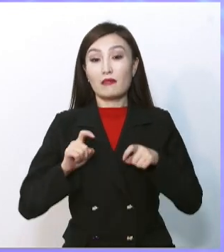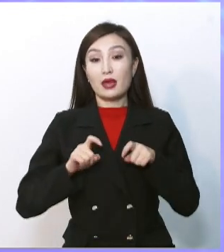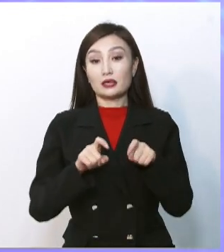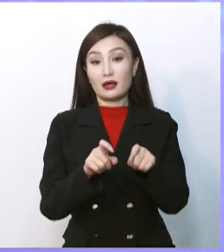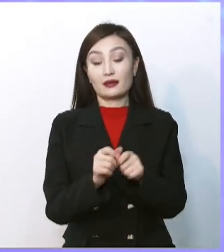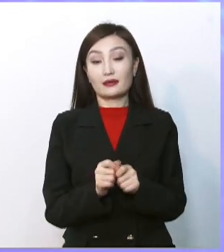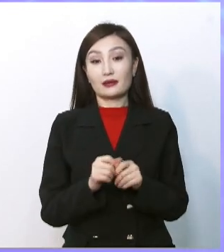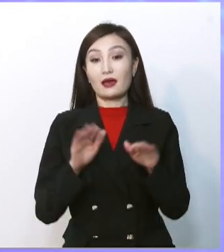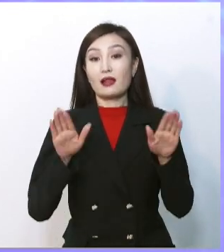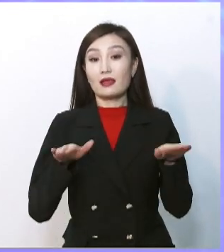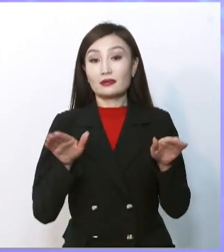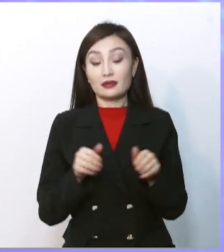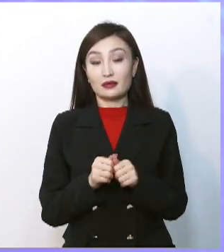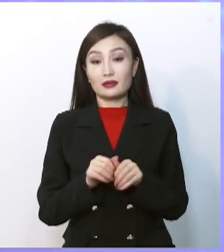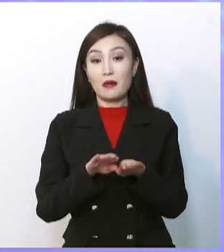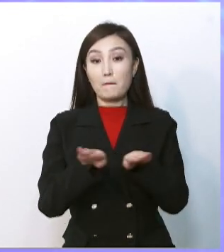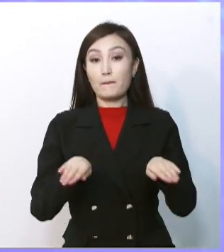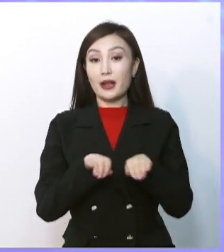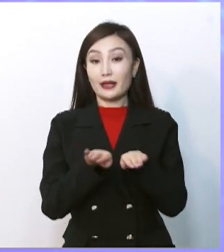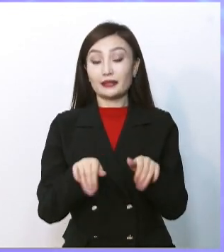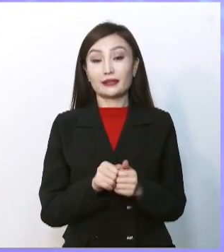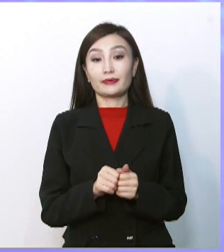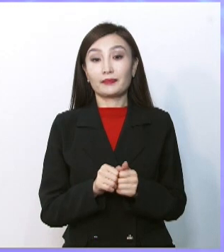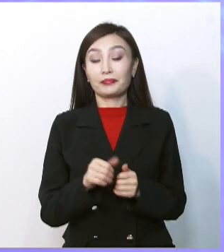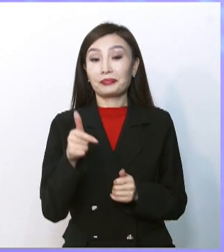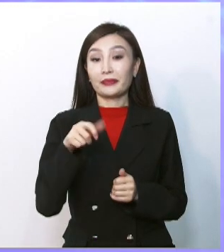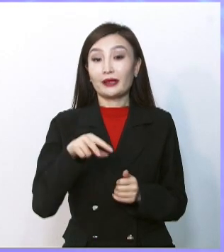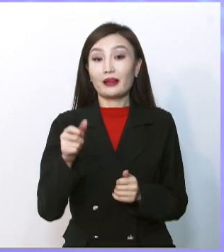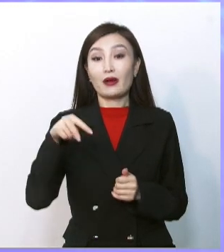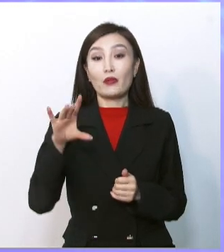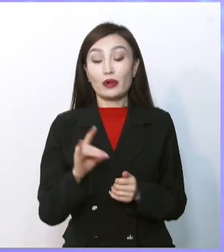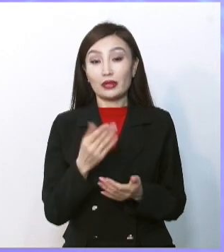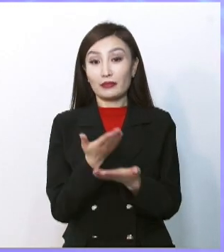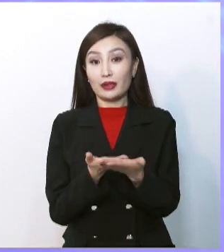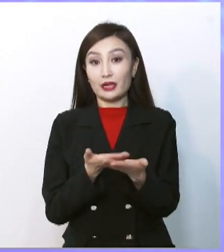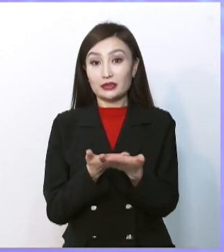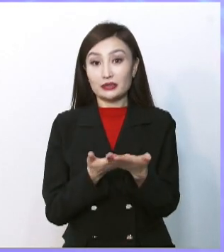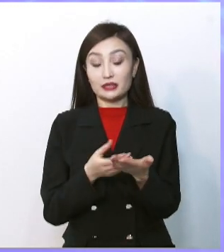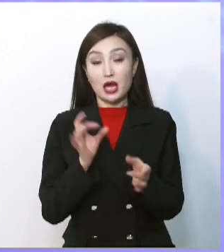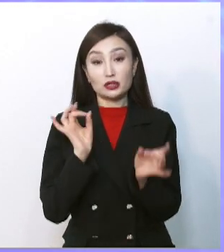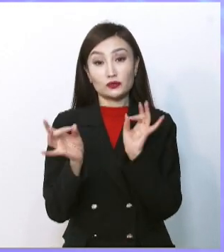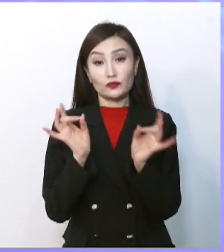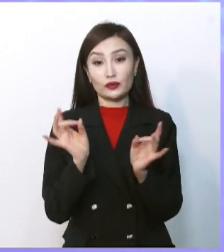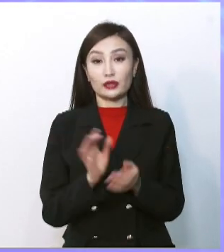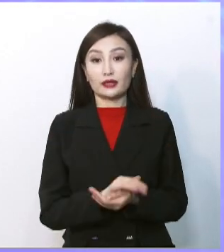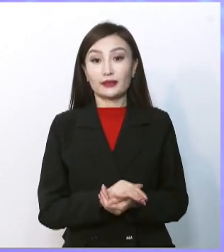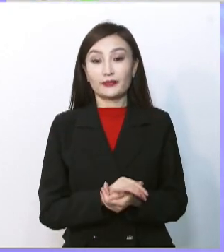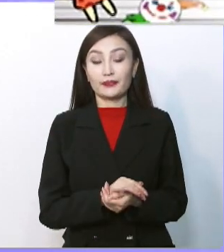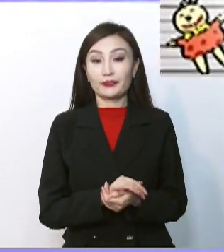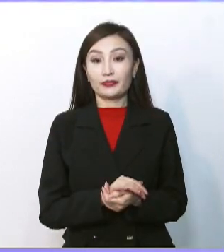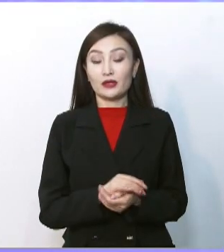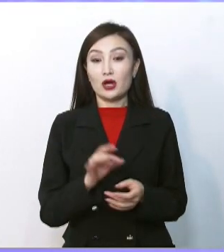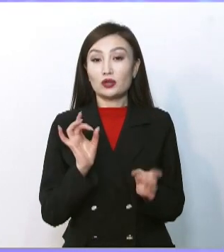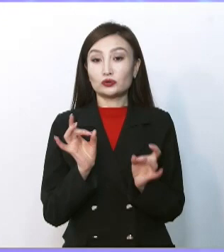«бежать», «лететь», «плыть». Глаголы, обозначающие звукоподражание